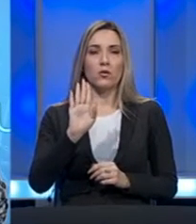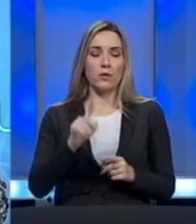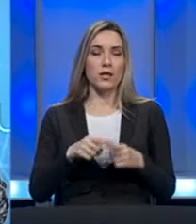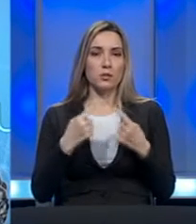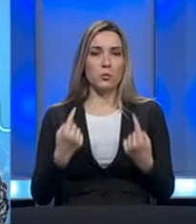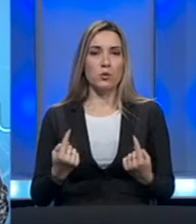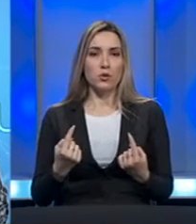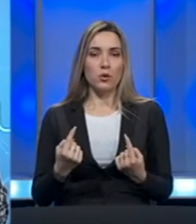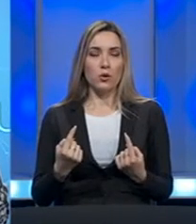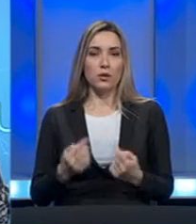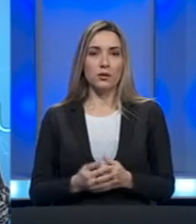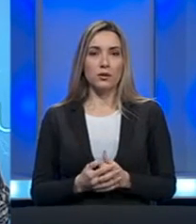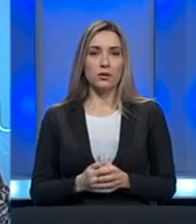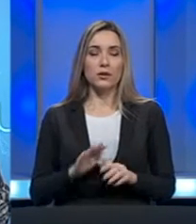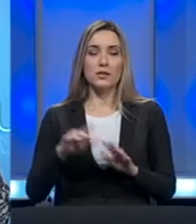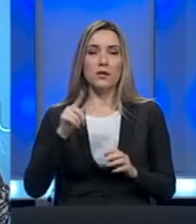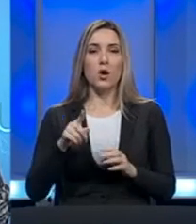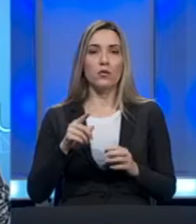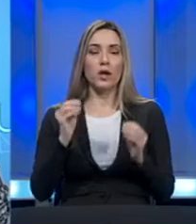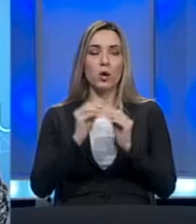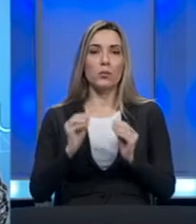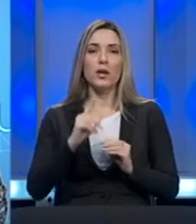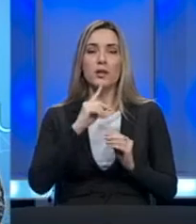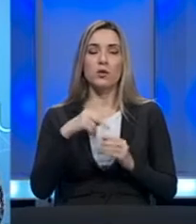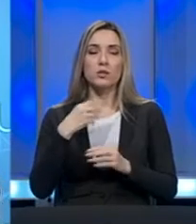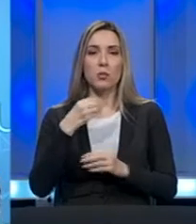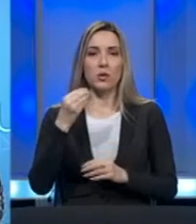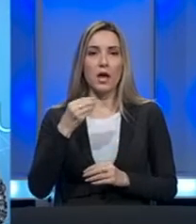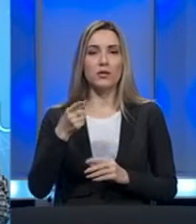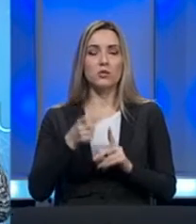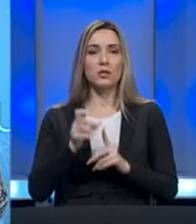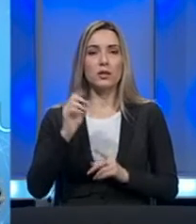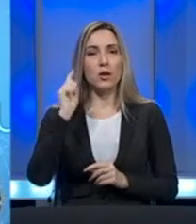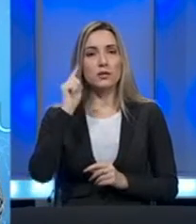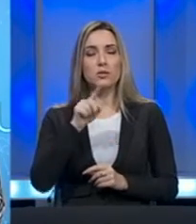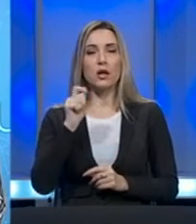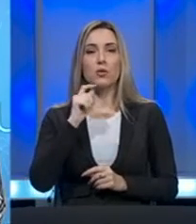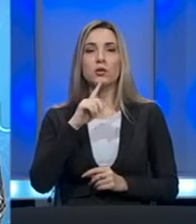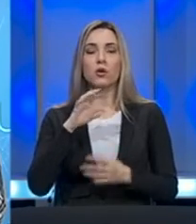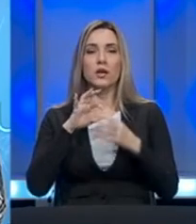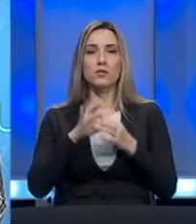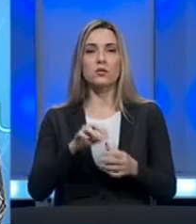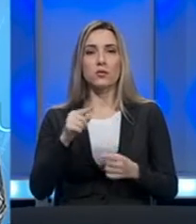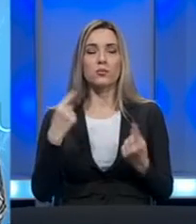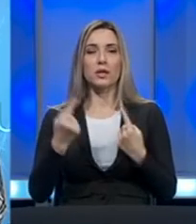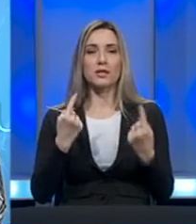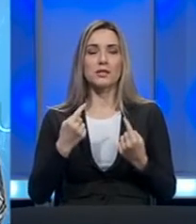postoji i sve ove komponente koje smo naveli su dio razmišljanja i onih ljudi koji nas vode u ovim kriznim